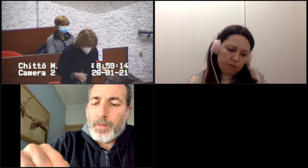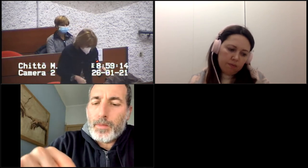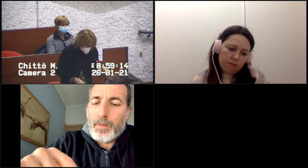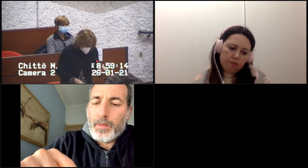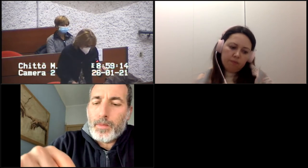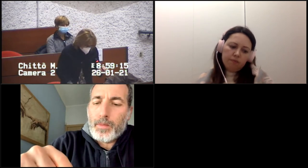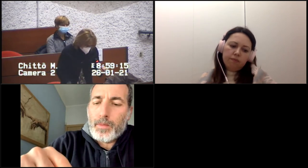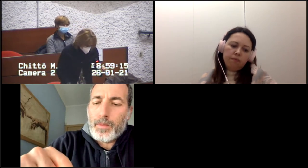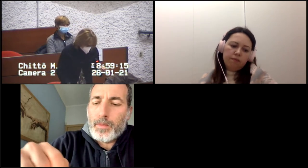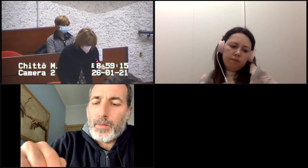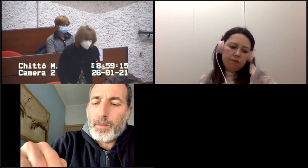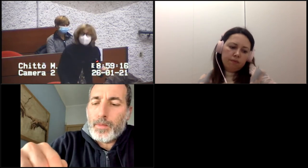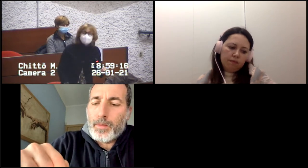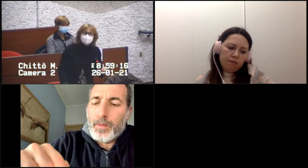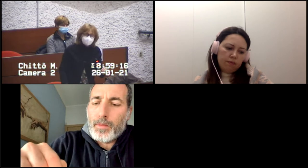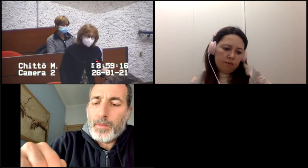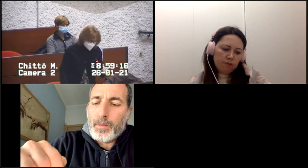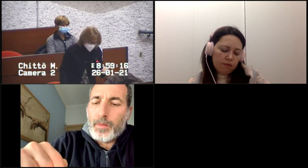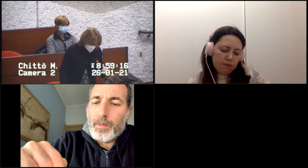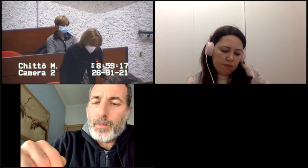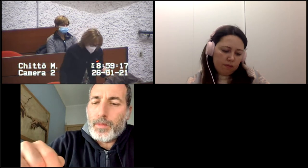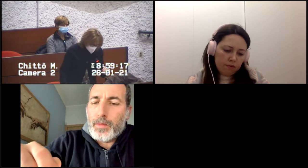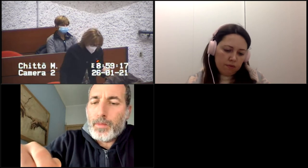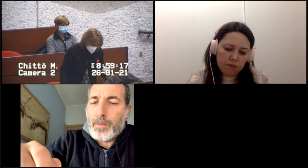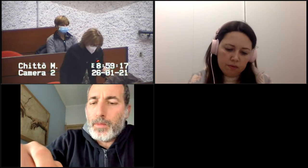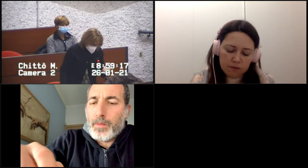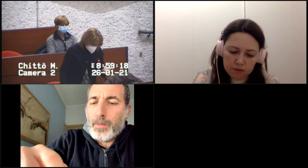dall'applicazione di questa, legge.